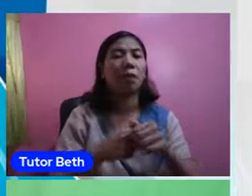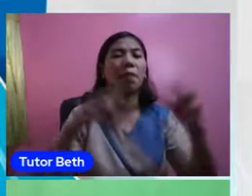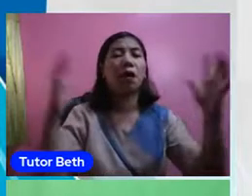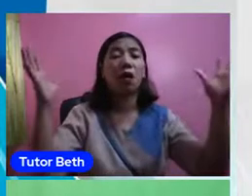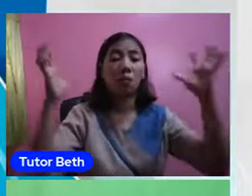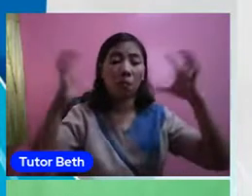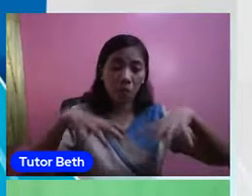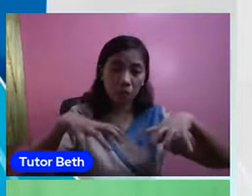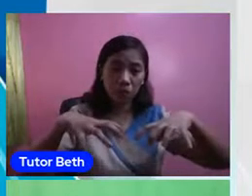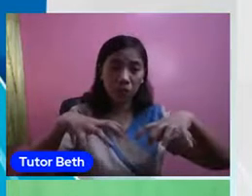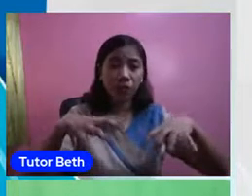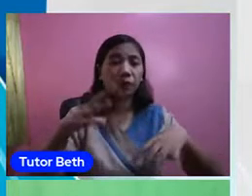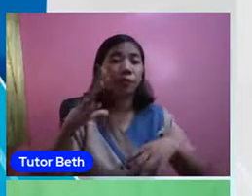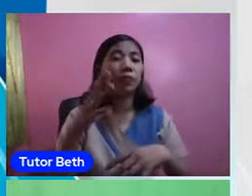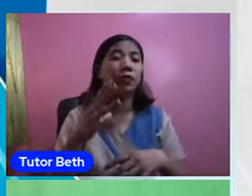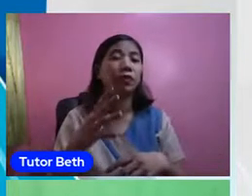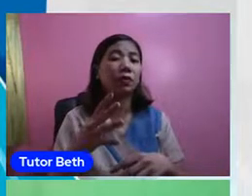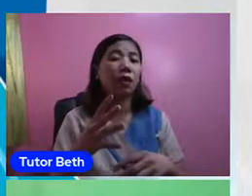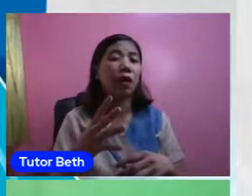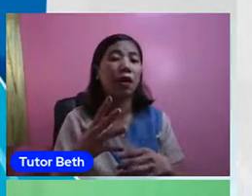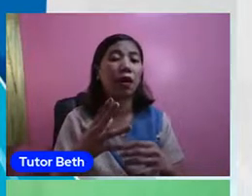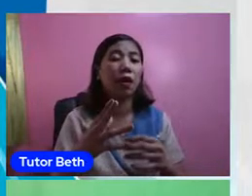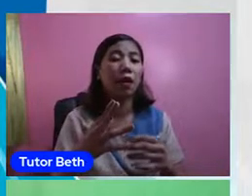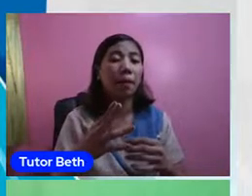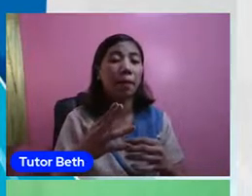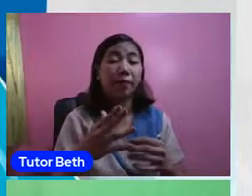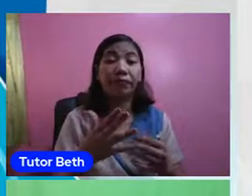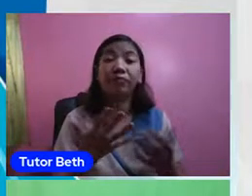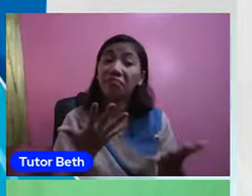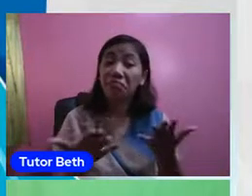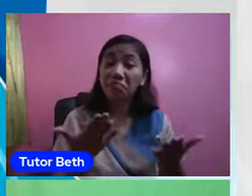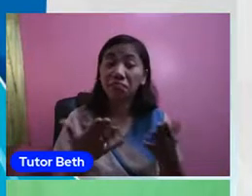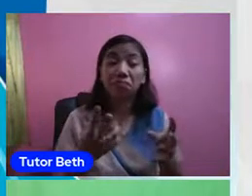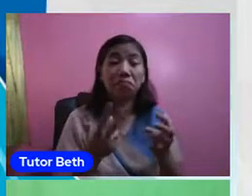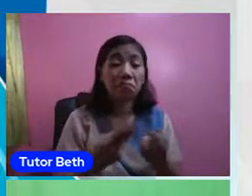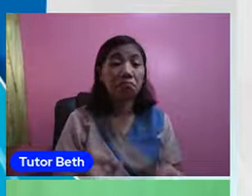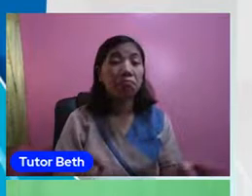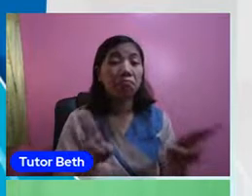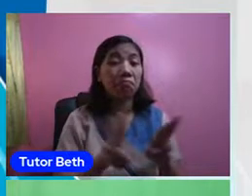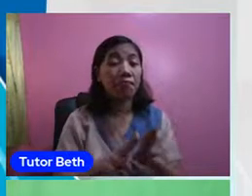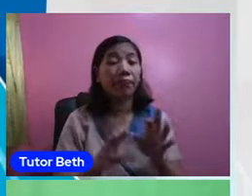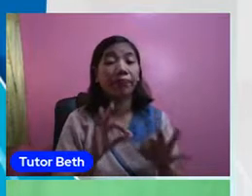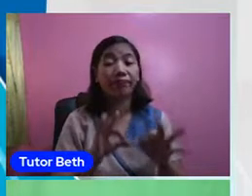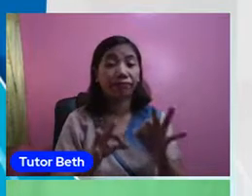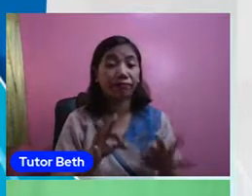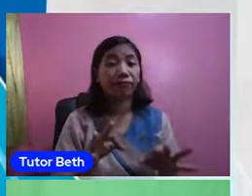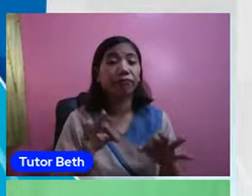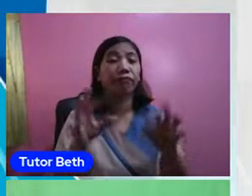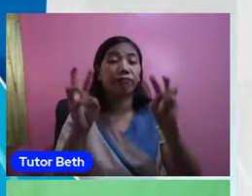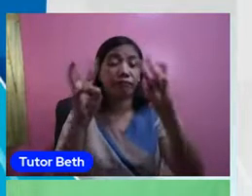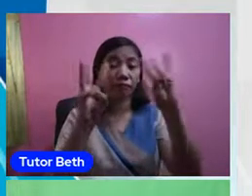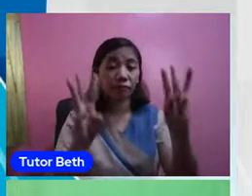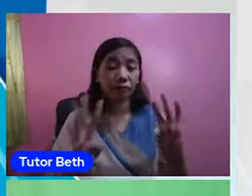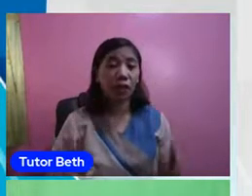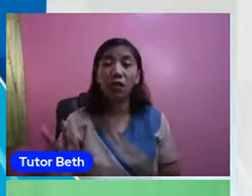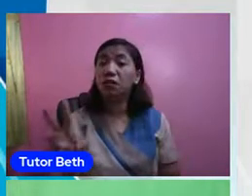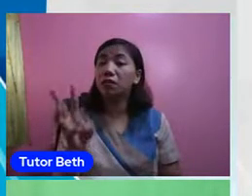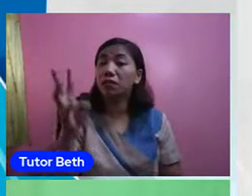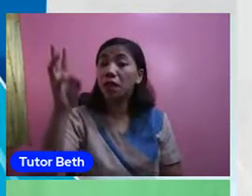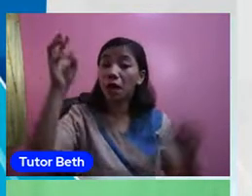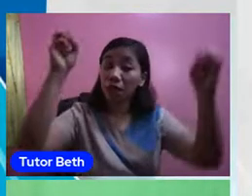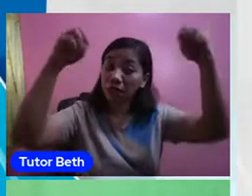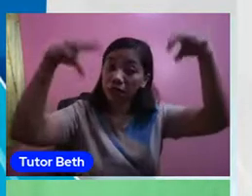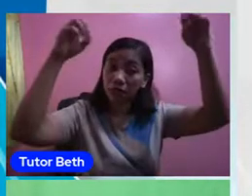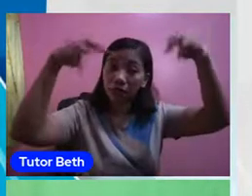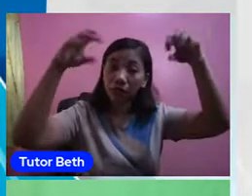na maaaring mangyari kung panahon ng tag-ulan. So, yung tatlong nakikita niyong pagpipilian daw